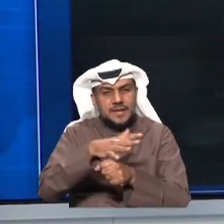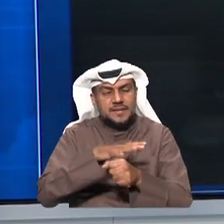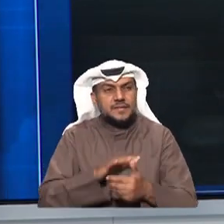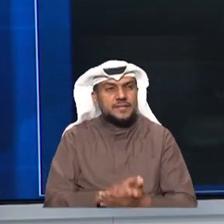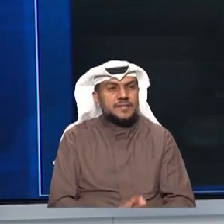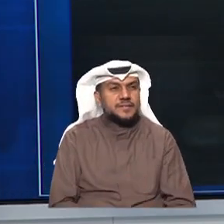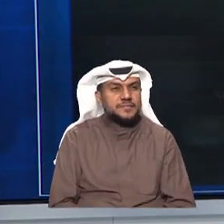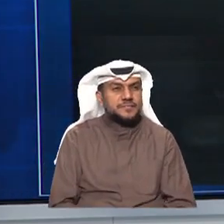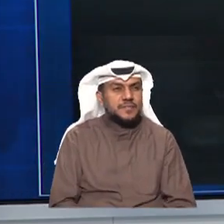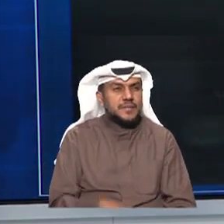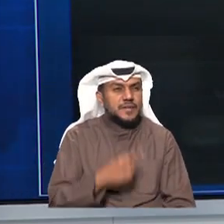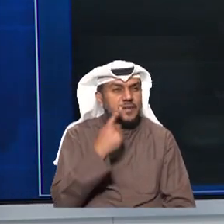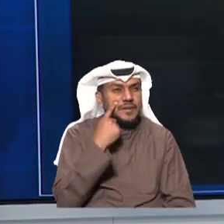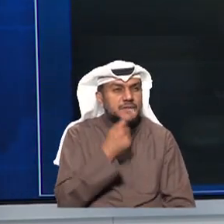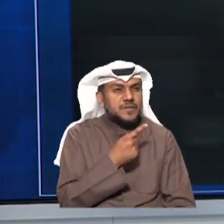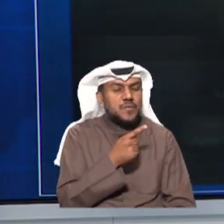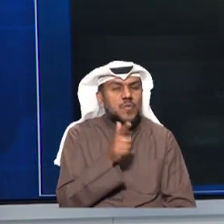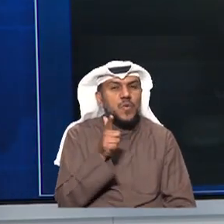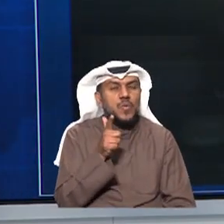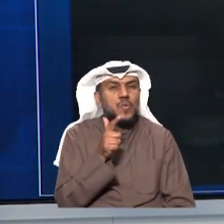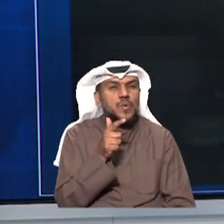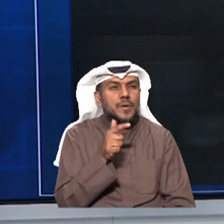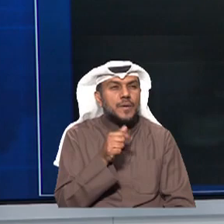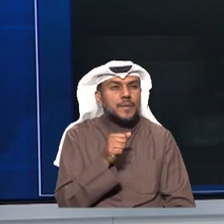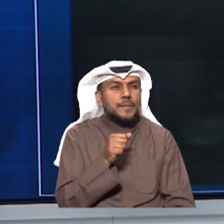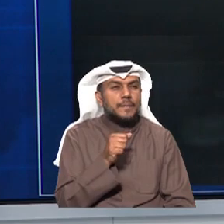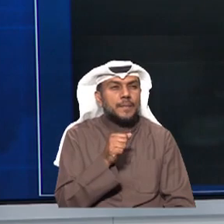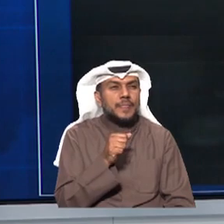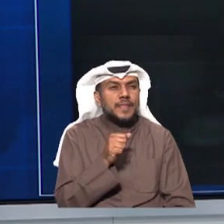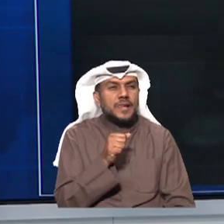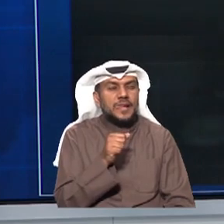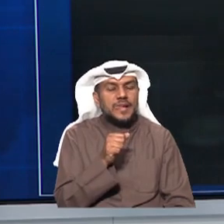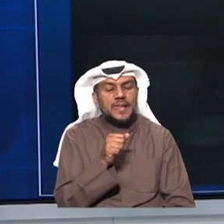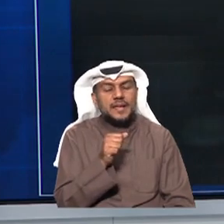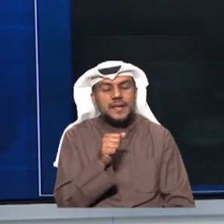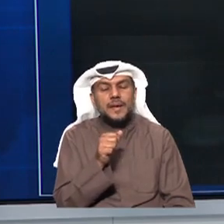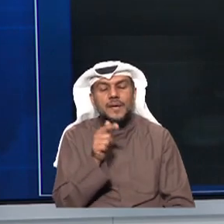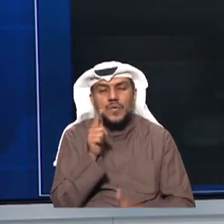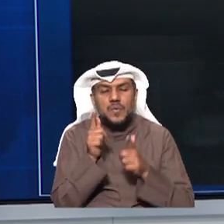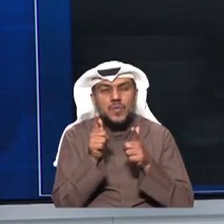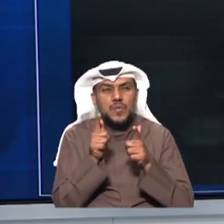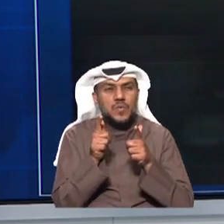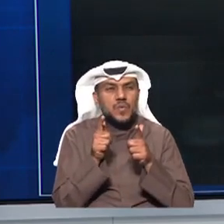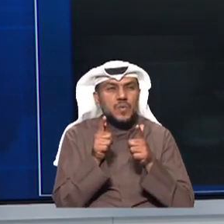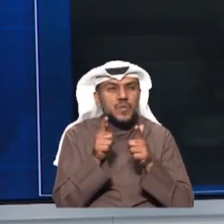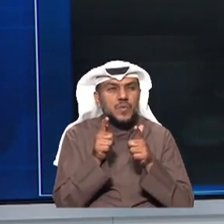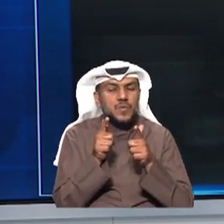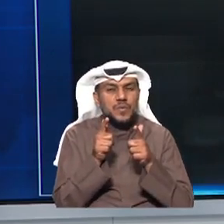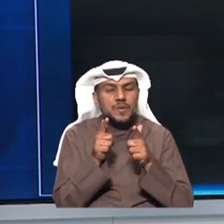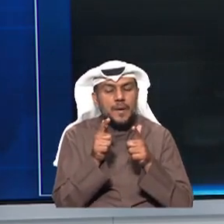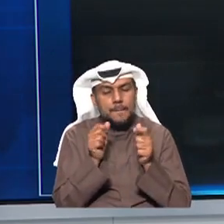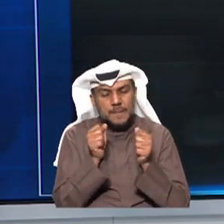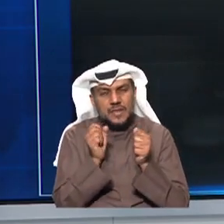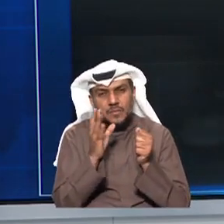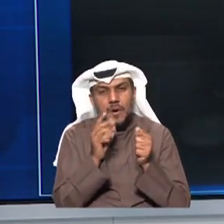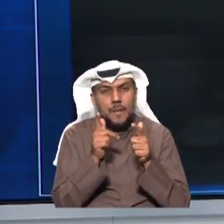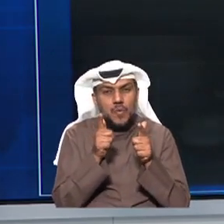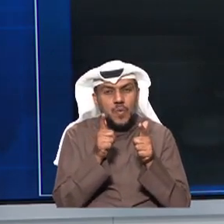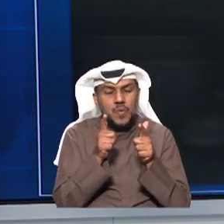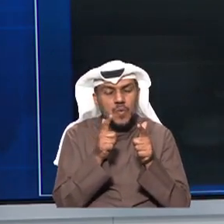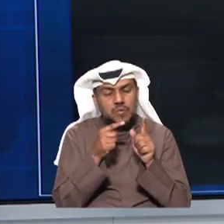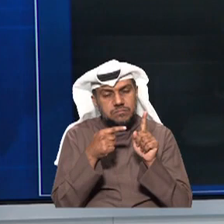بشكل عام في الساعات الأولى من الصباح أجواء باردة، تكونات بعض السحب المتفرقة ابتداء من منتصف نهار يوم الغد، درجات الحرارة